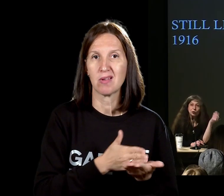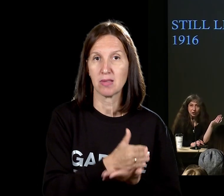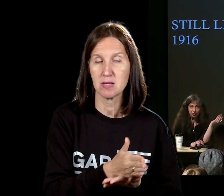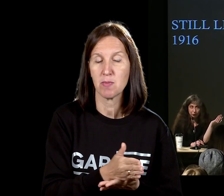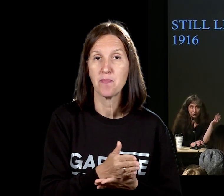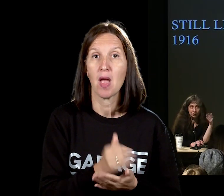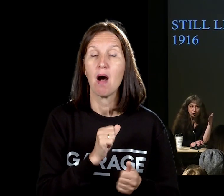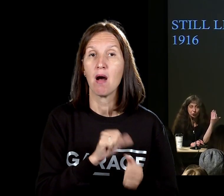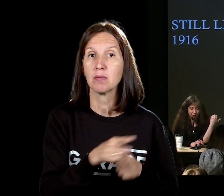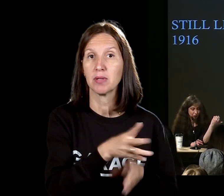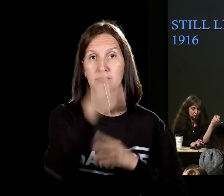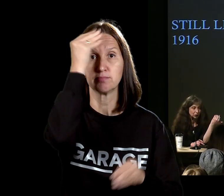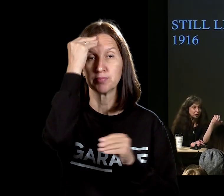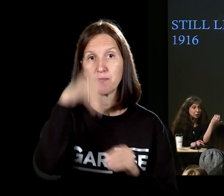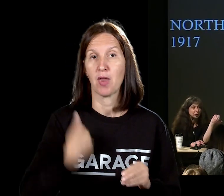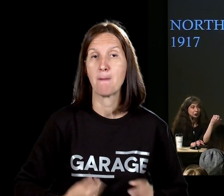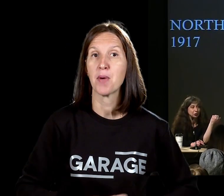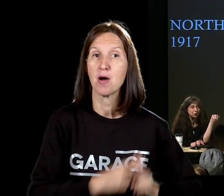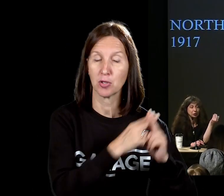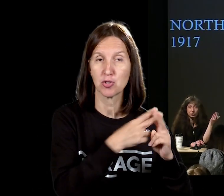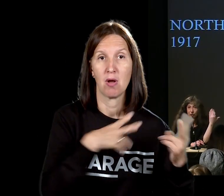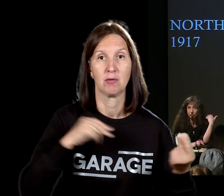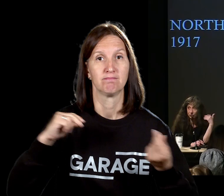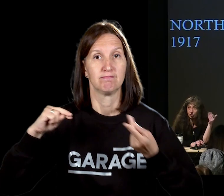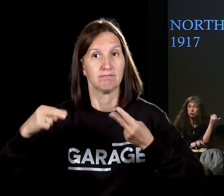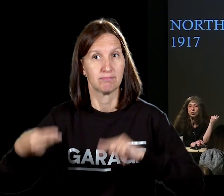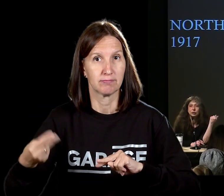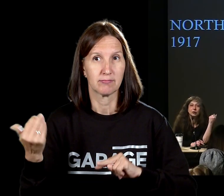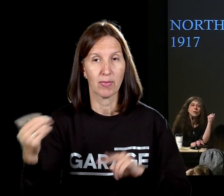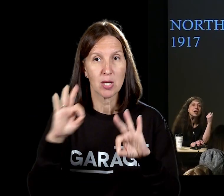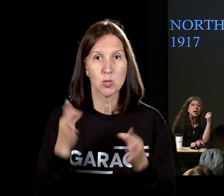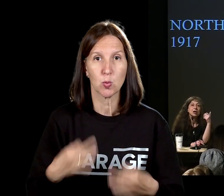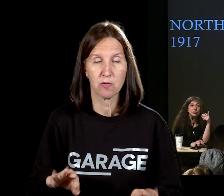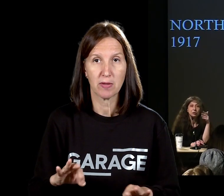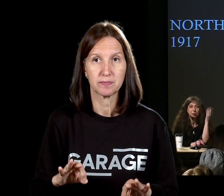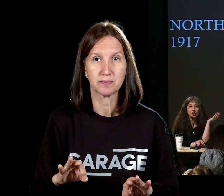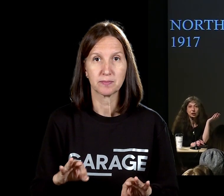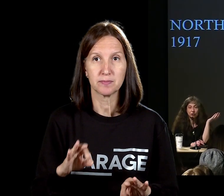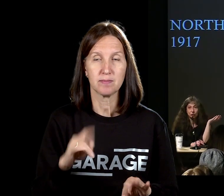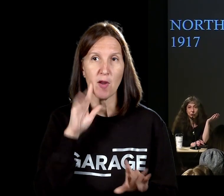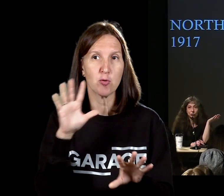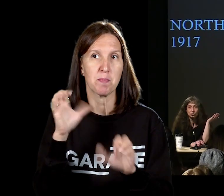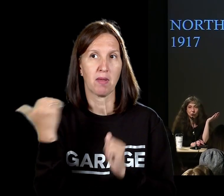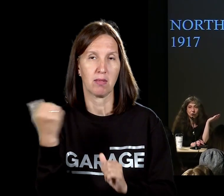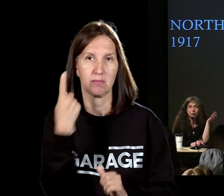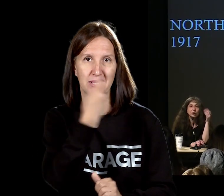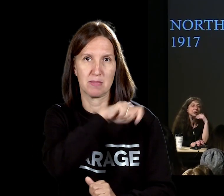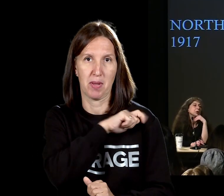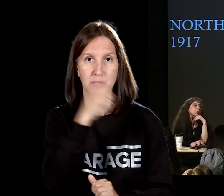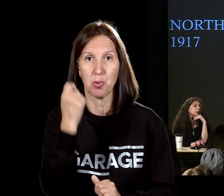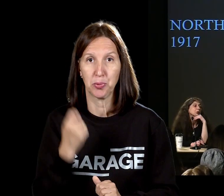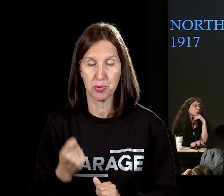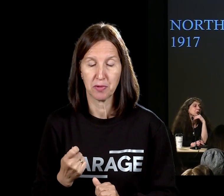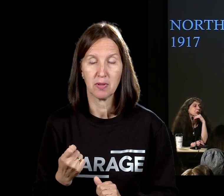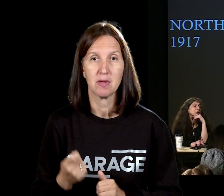потому, что происходило в Париже, получали какую-то адаптацию в искусстве, в восприятии каталонских художников,